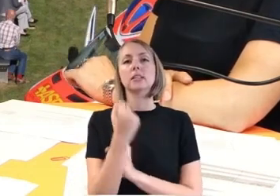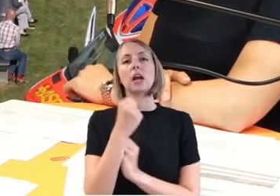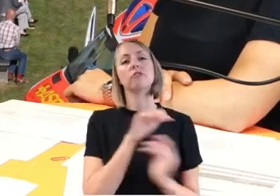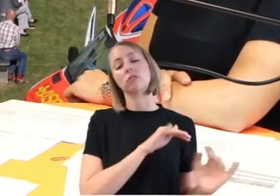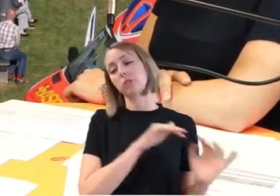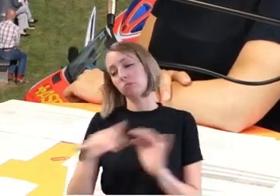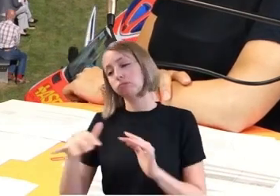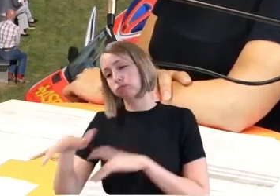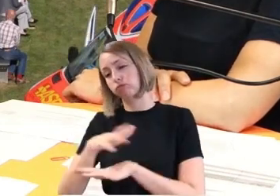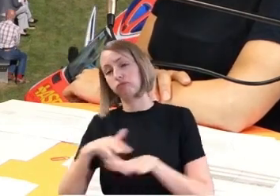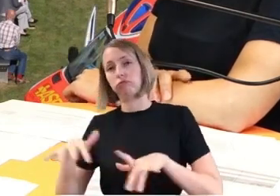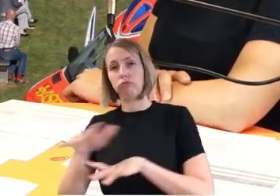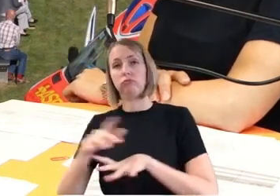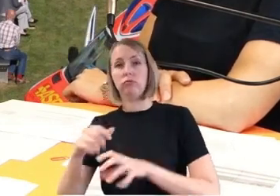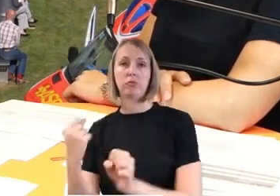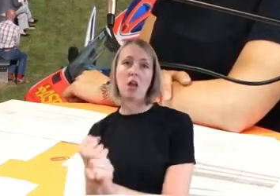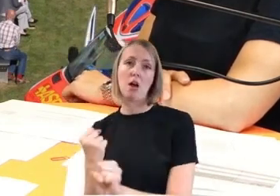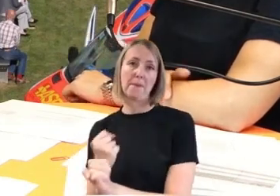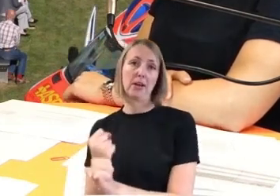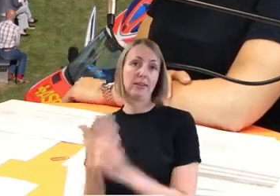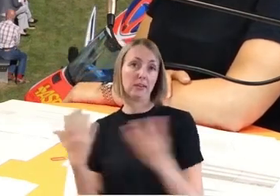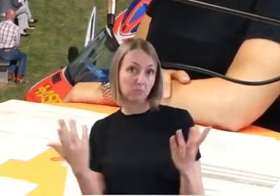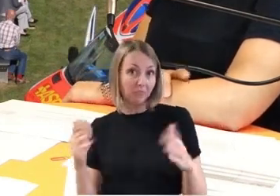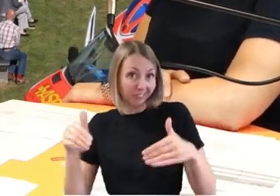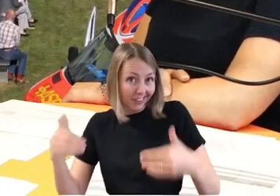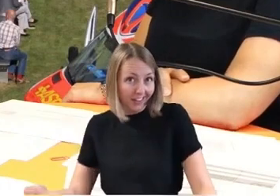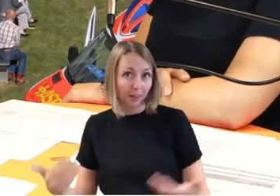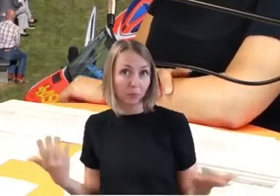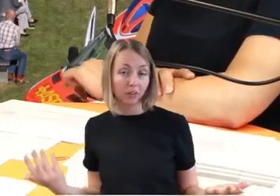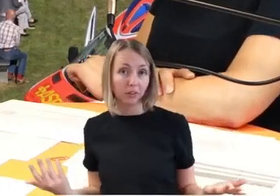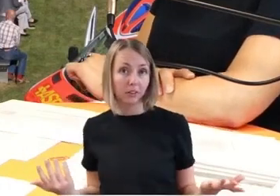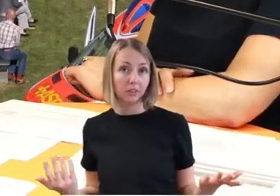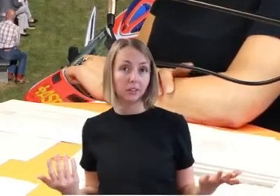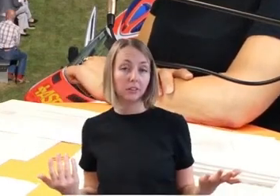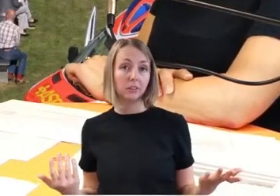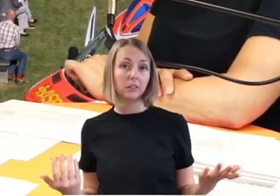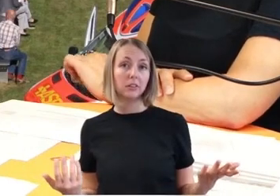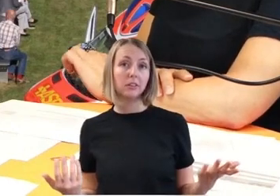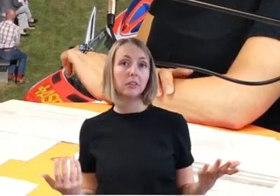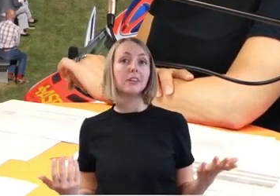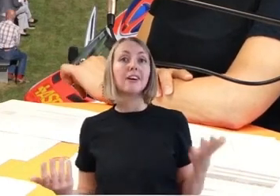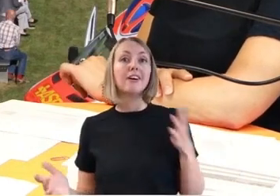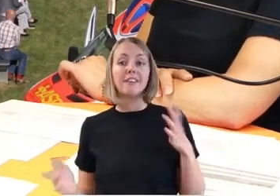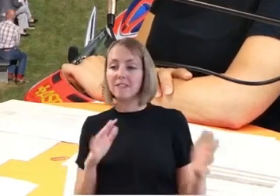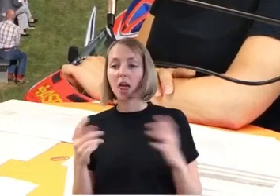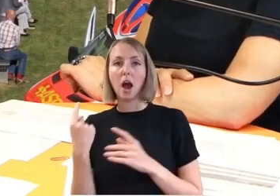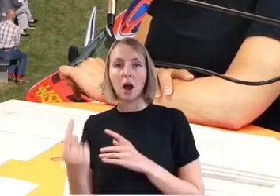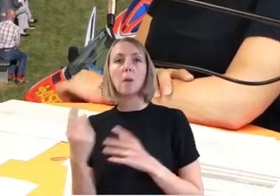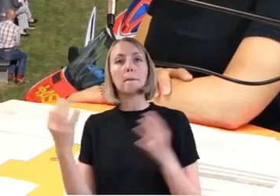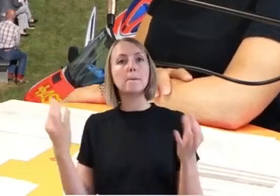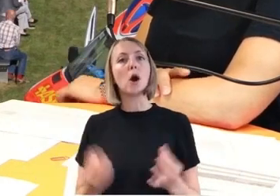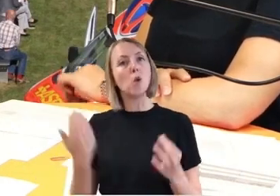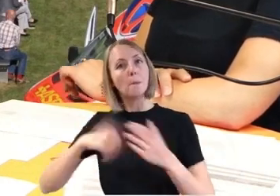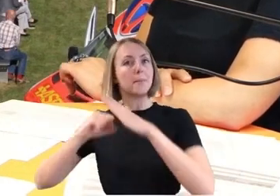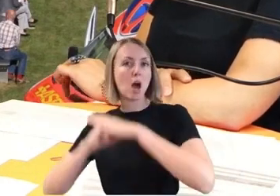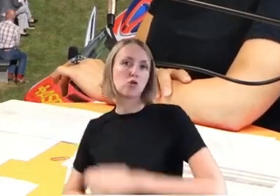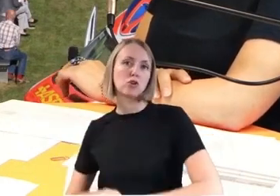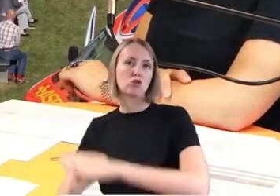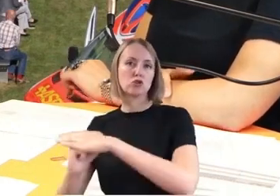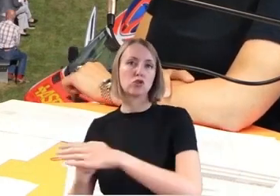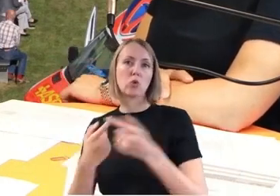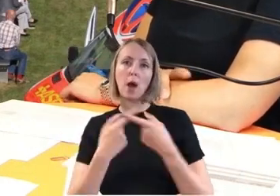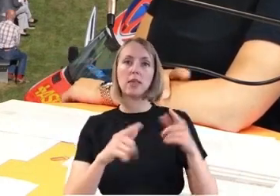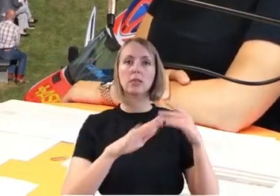und die dankeschön und die vielleicht noch zusätzliche unterstützung entweder aus anderen ländern oder von